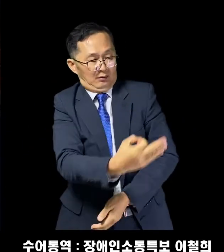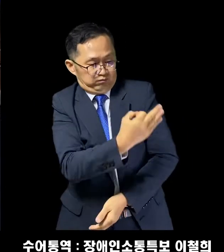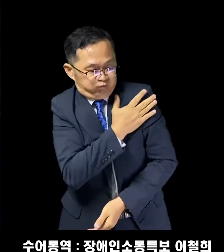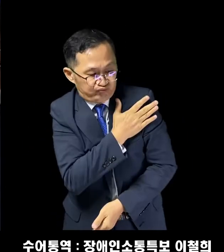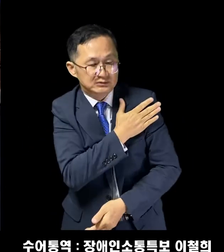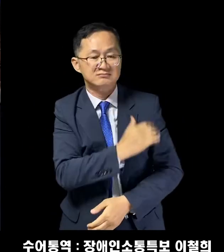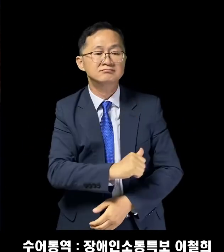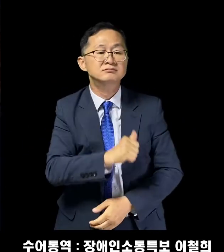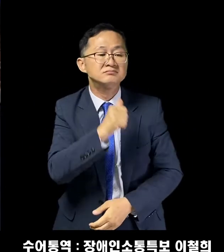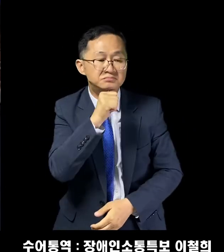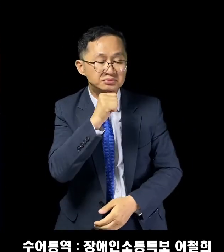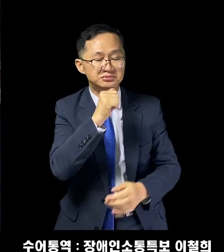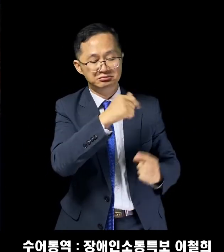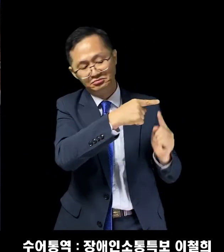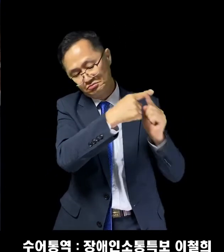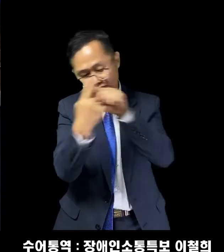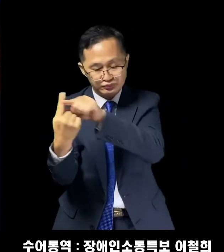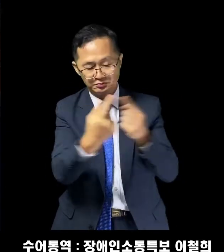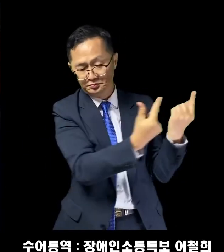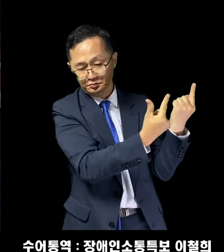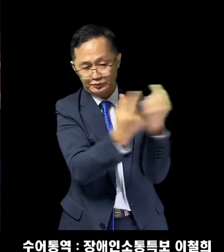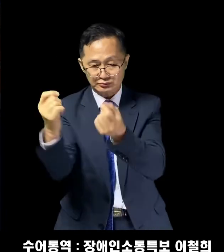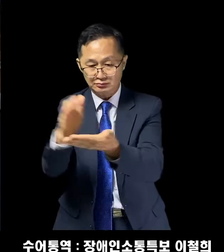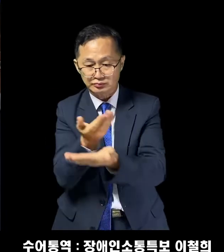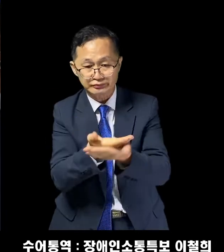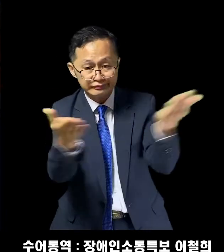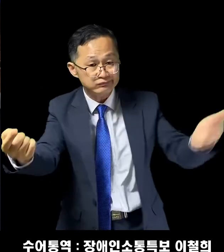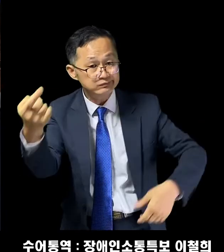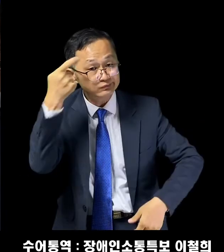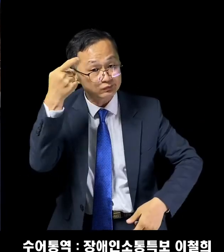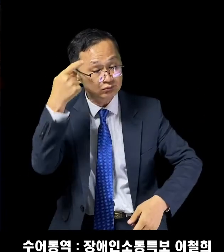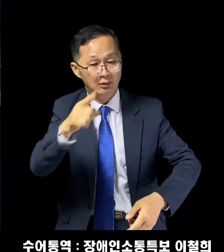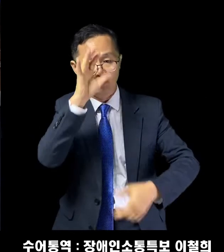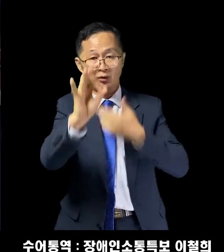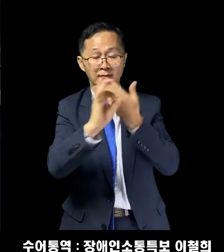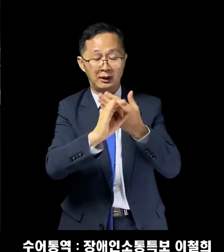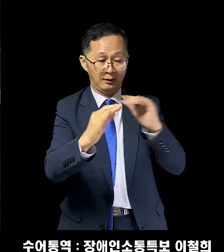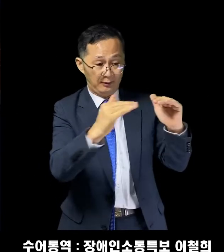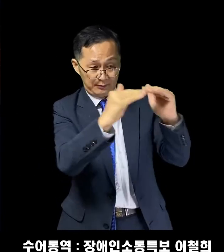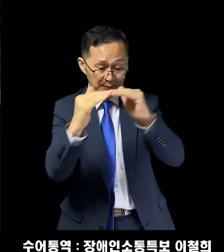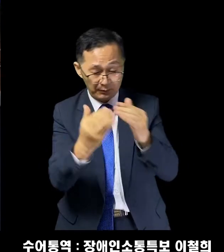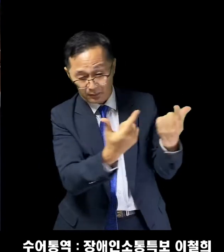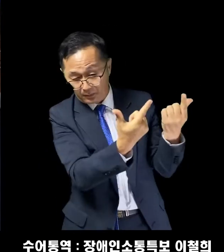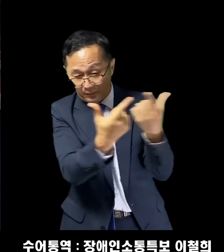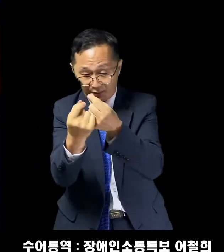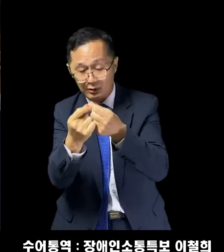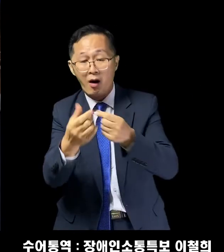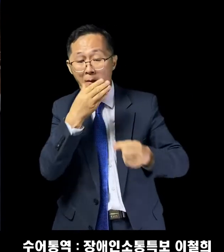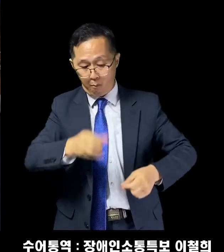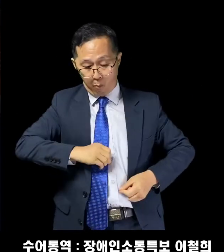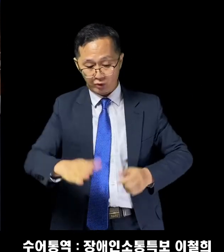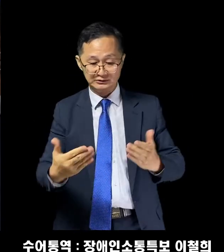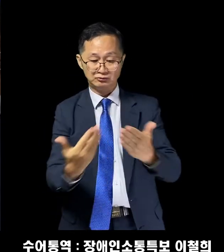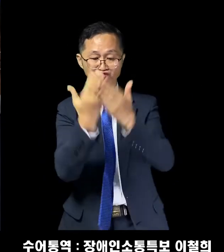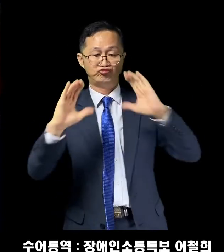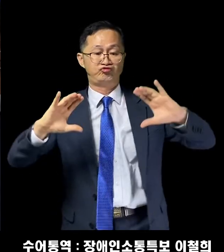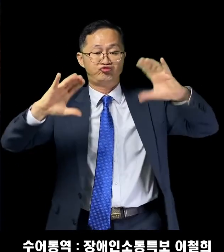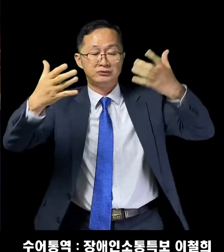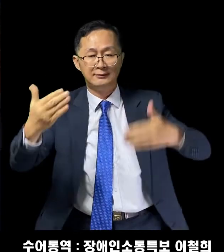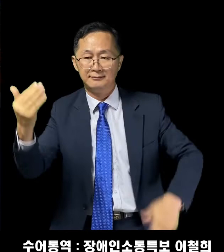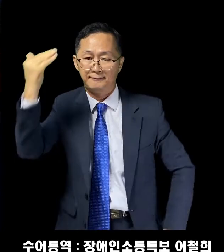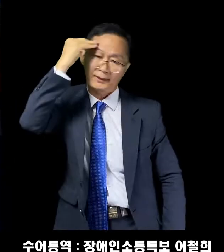똑같이 나누어 주자는 발상은 보편적 복지국가로 가는 길을 방해합니다 저는 신복지로